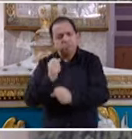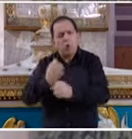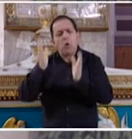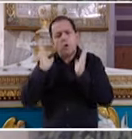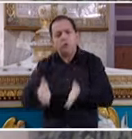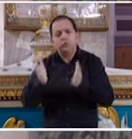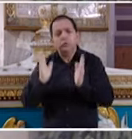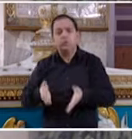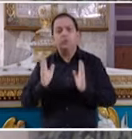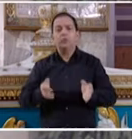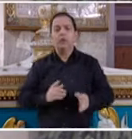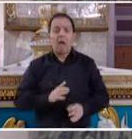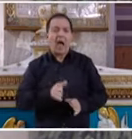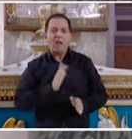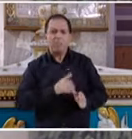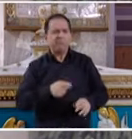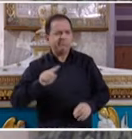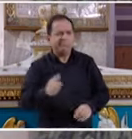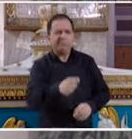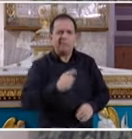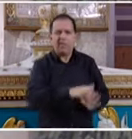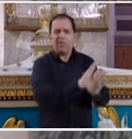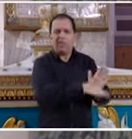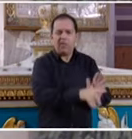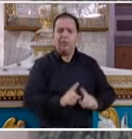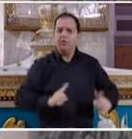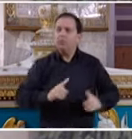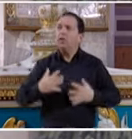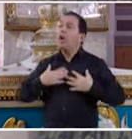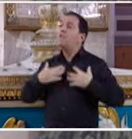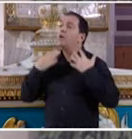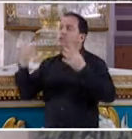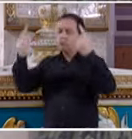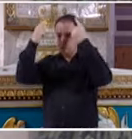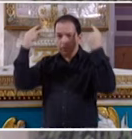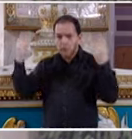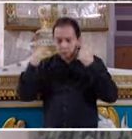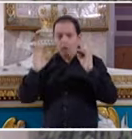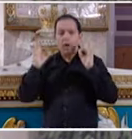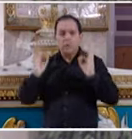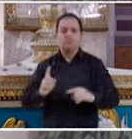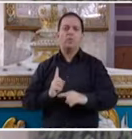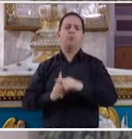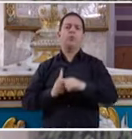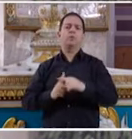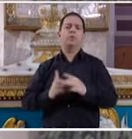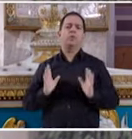να μην απομειώνεις τον πλησίον σου και να ευχαριστείς το Θεό. Τότε έχεις θετική διάθεση και